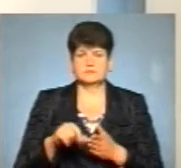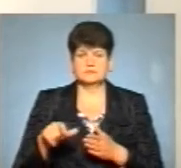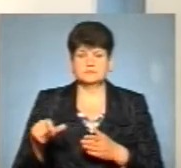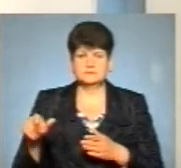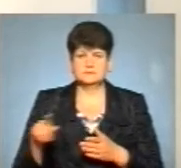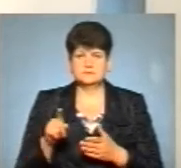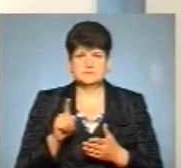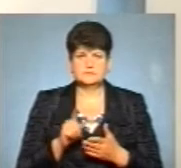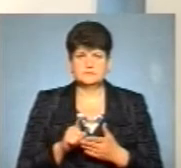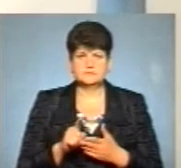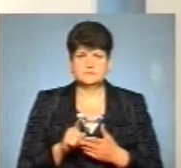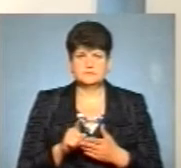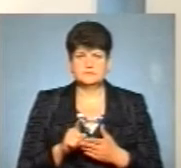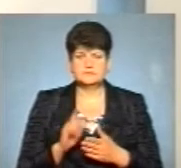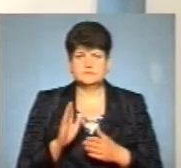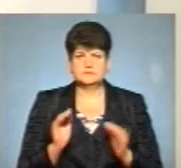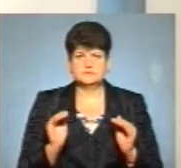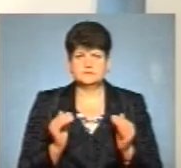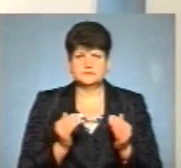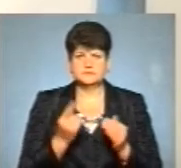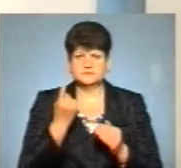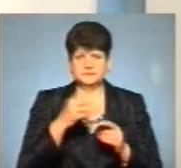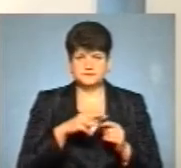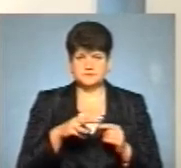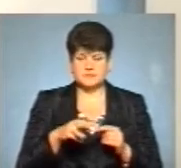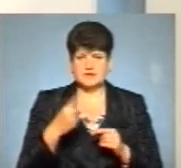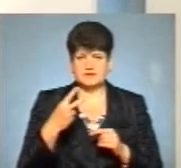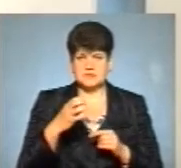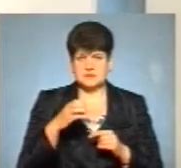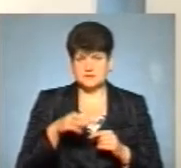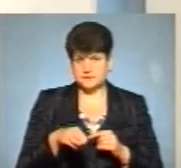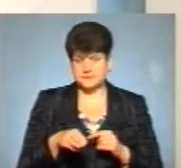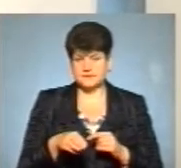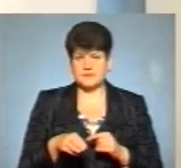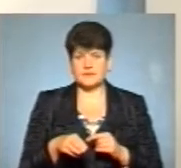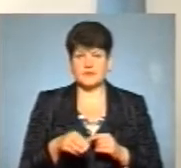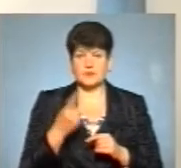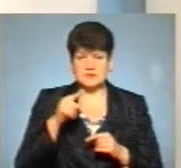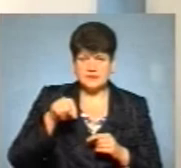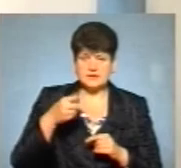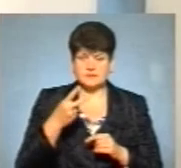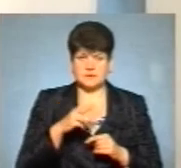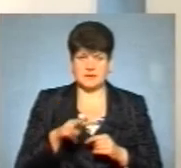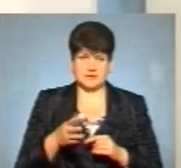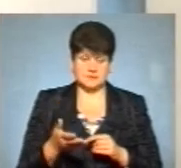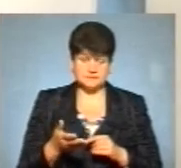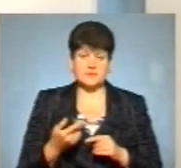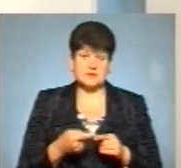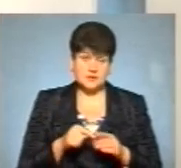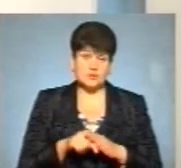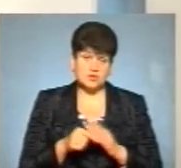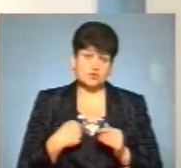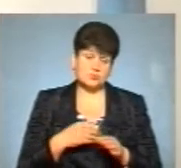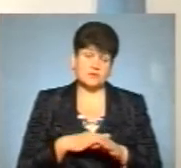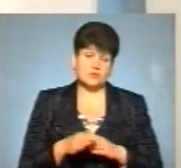не повинна бути меншою 1 метр і 20 сантиметрів, 1,2 метра. Це означає, що ми дотримувалися